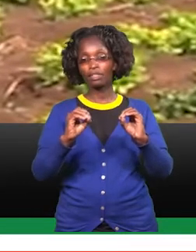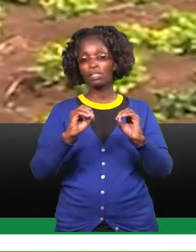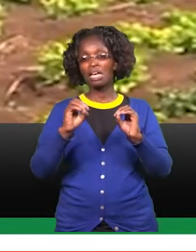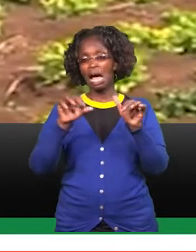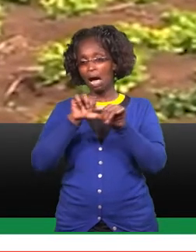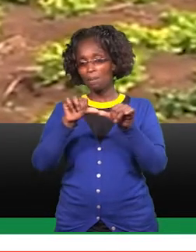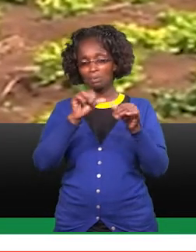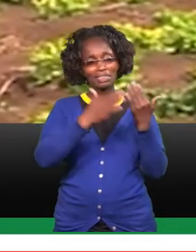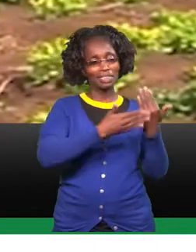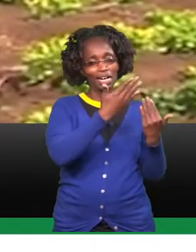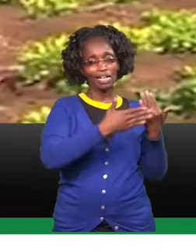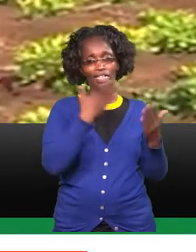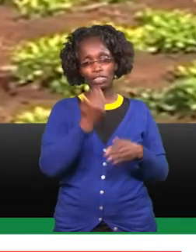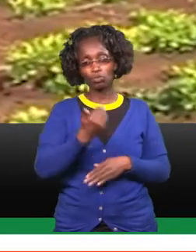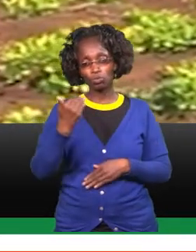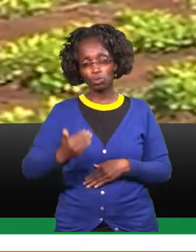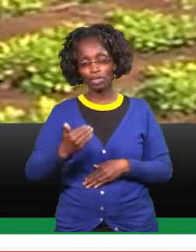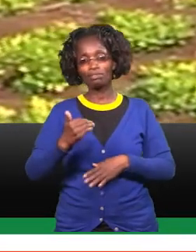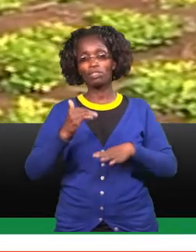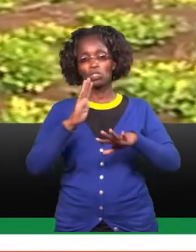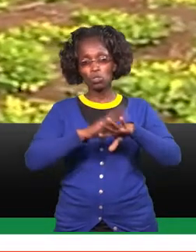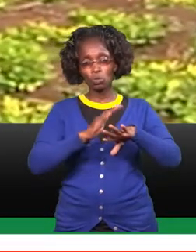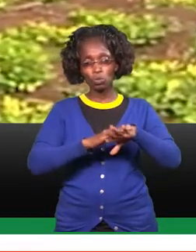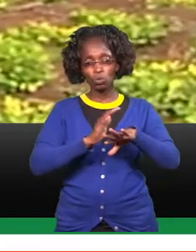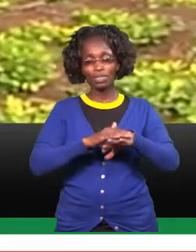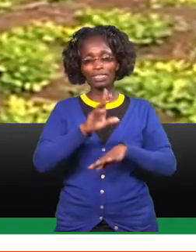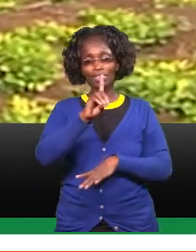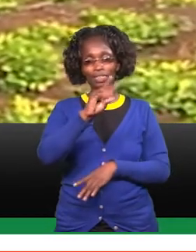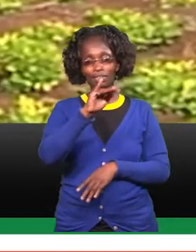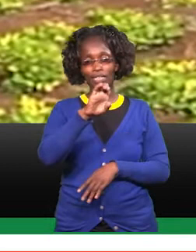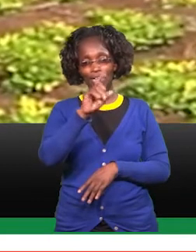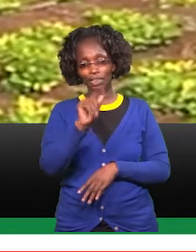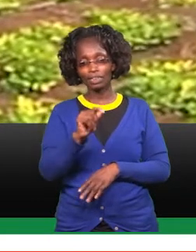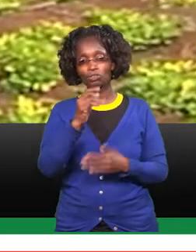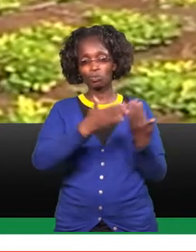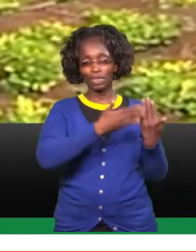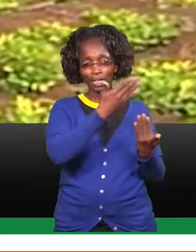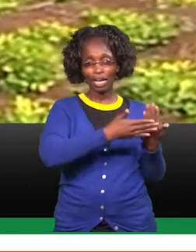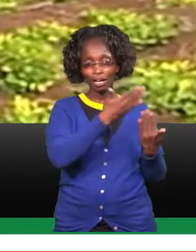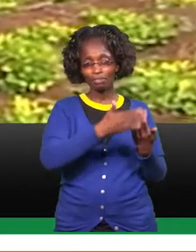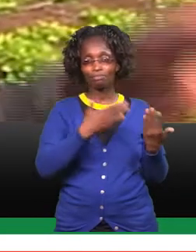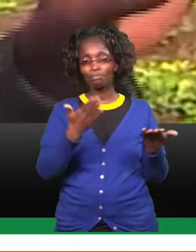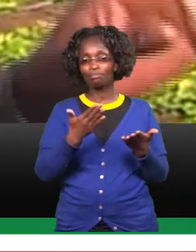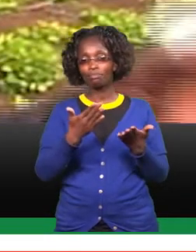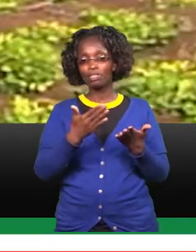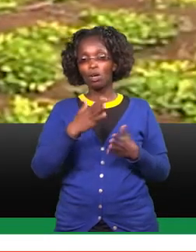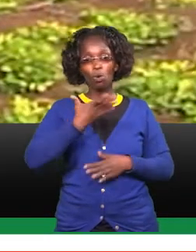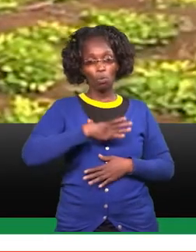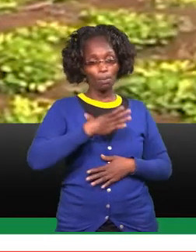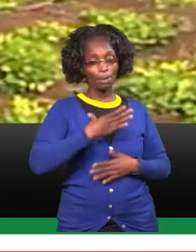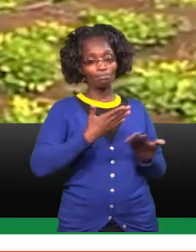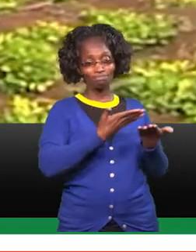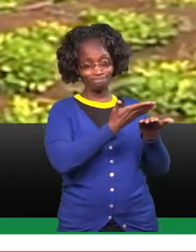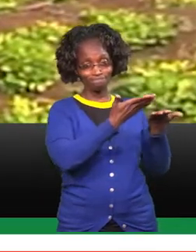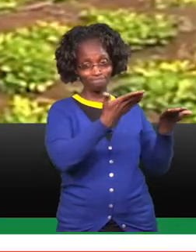nutrition, mambo ya watoto kula lishe bora, watu wazima jinsi ya kuosha vyombo, kuhifadhi vyombo ni vizuri unaanuka